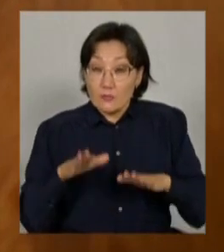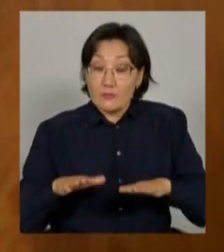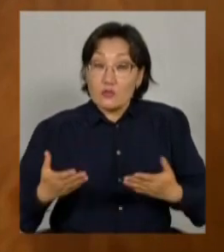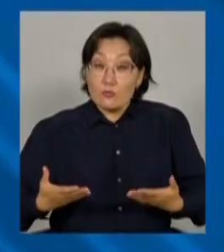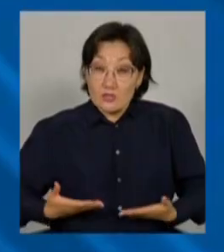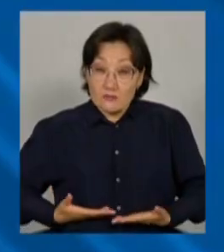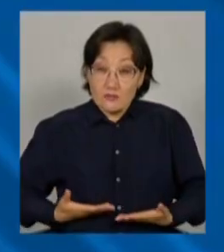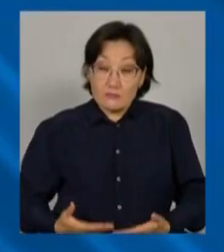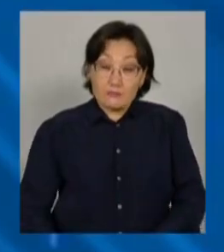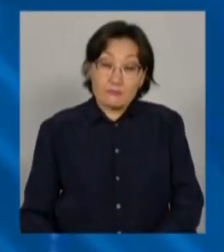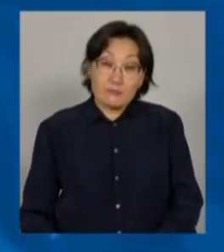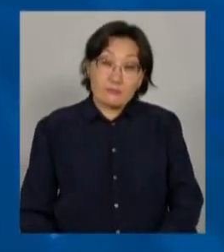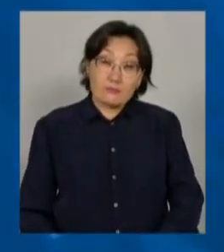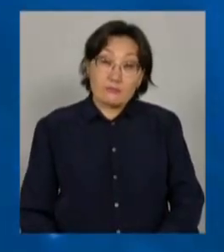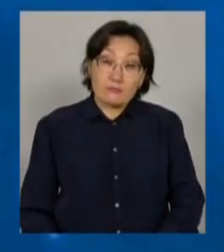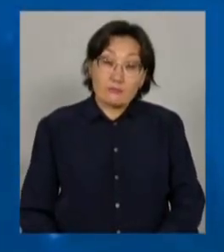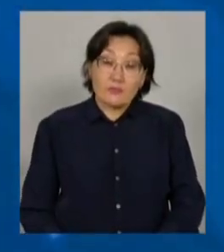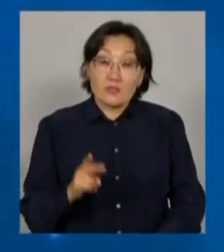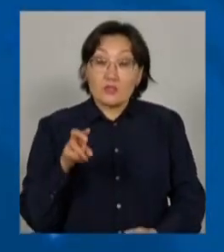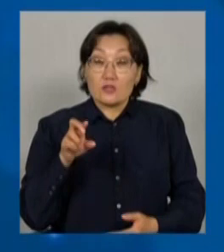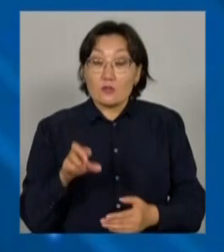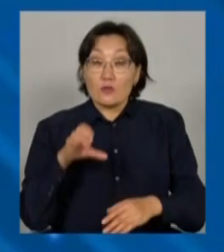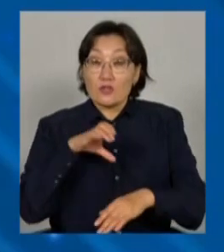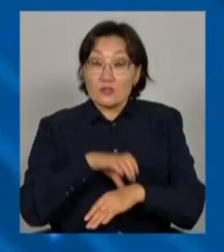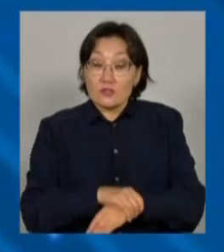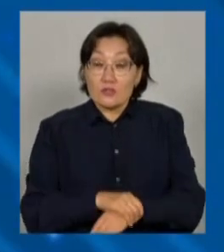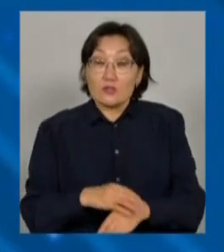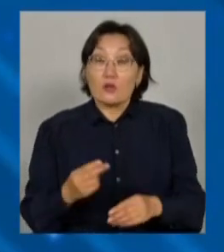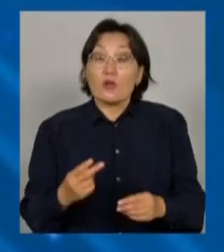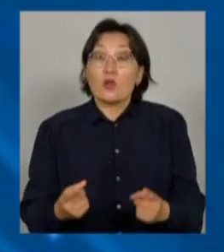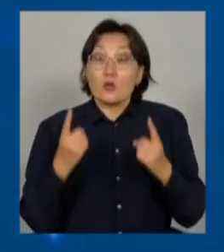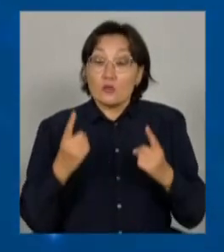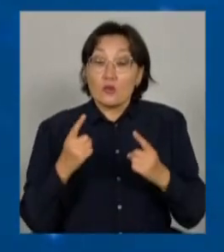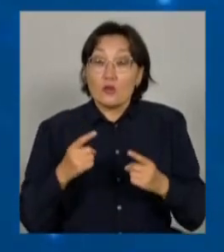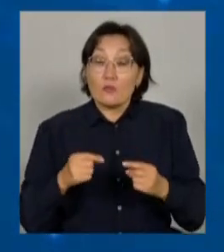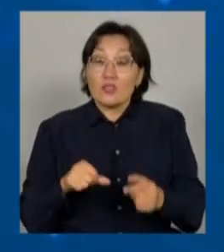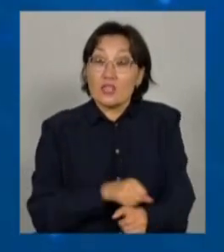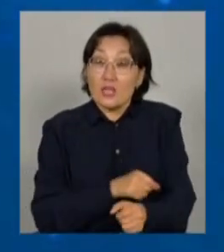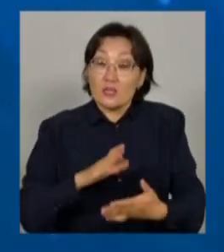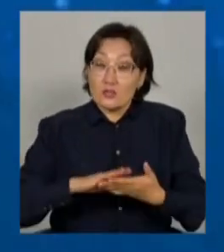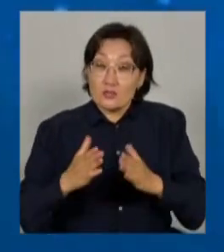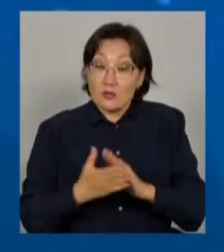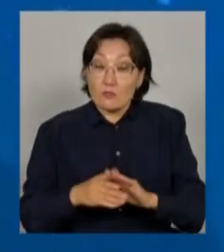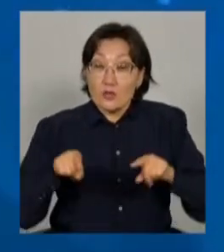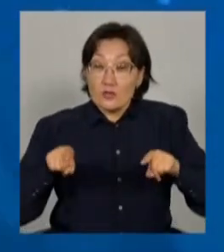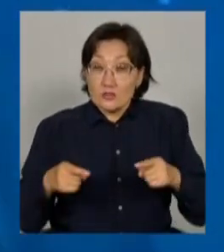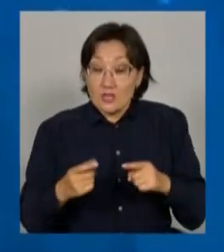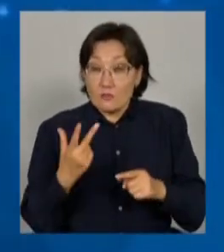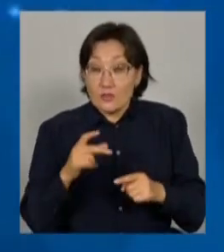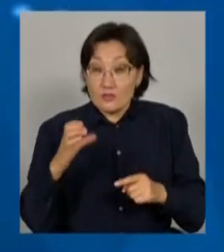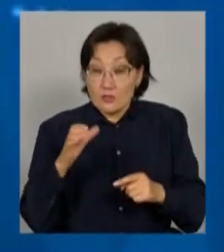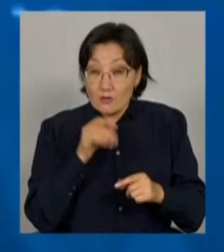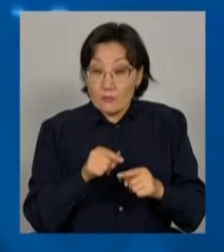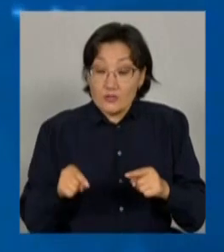проживания. В КНБ накрыли крупную наркосделку на берегу Каспия. Группу лиц задержали 3 сентября в